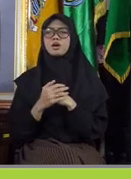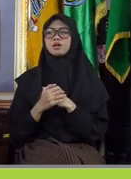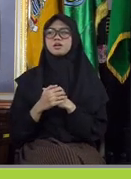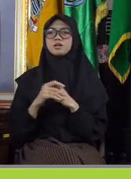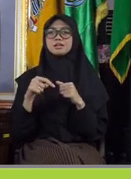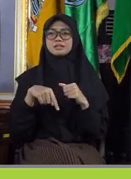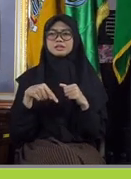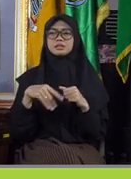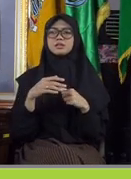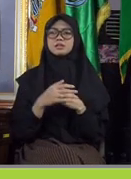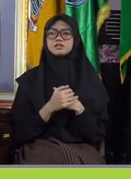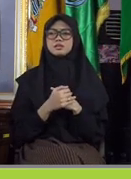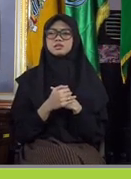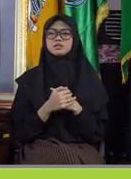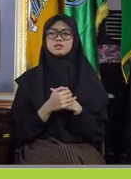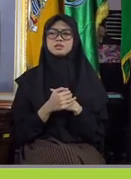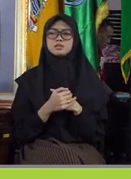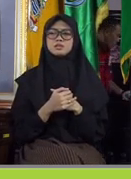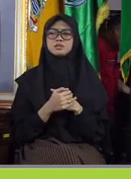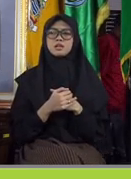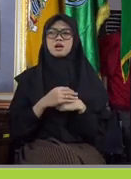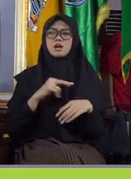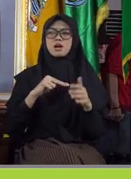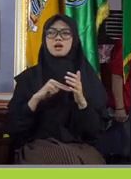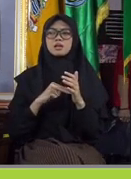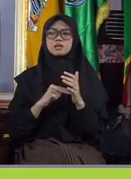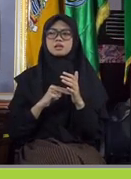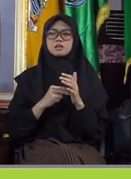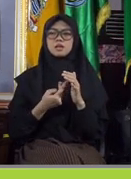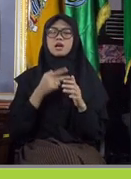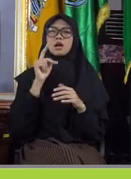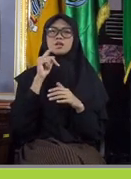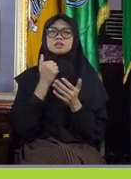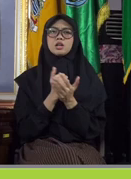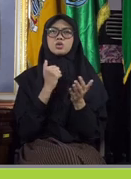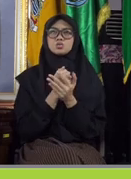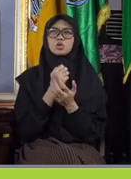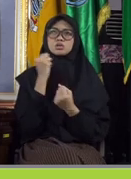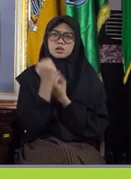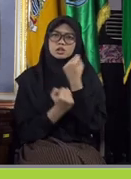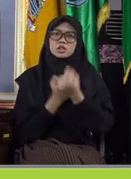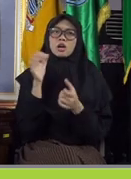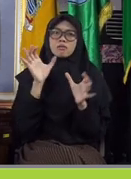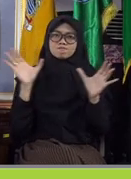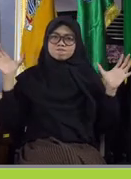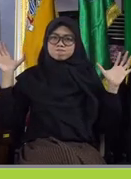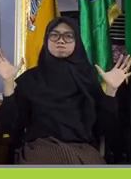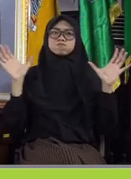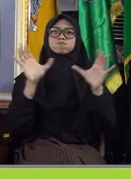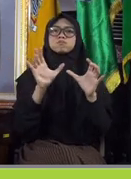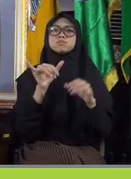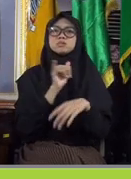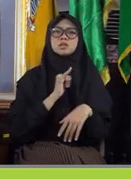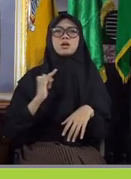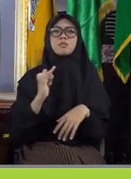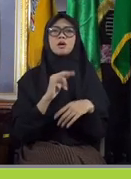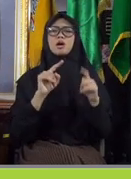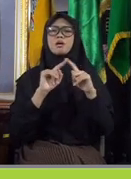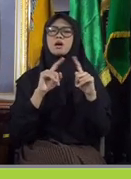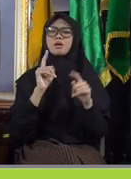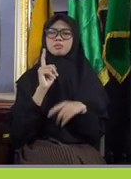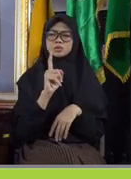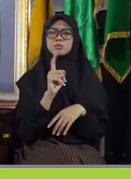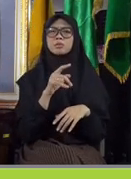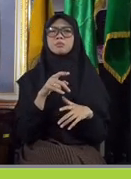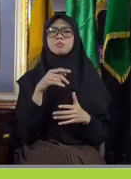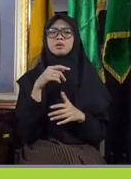aduan chamakh bahwa kita itu memang kemproh nya jamaah kita mengelola sampah sendiri belum bisa ini